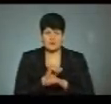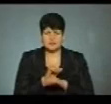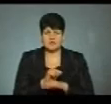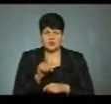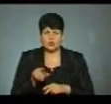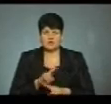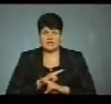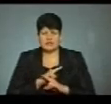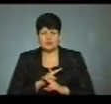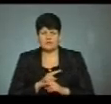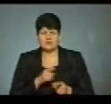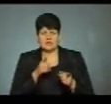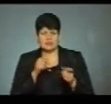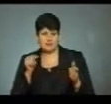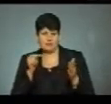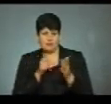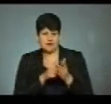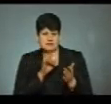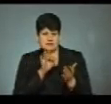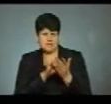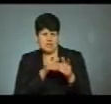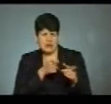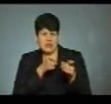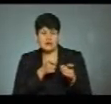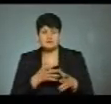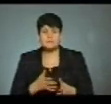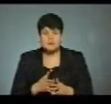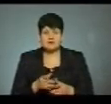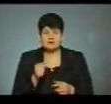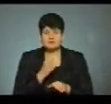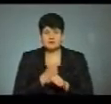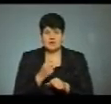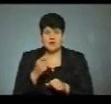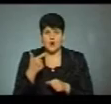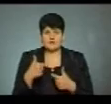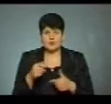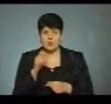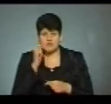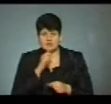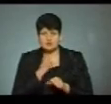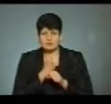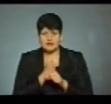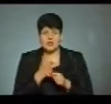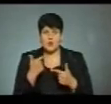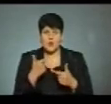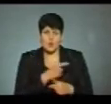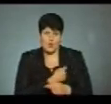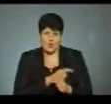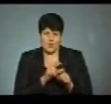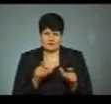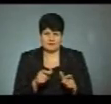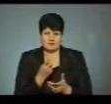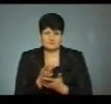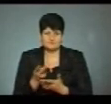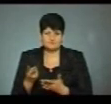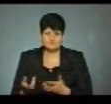від пострілів снайперів. На першому поверсі готелю «Україна» облаштували госпіталь для поранених та вбитих. За цілий день 20 лютого було